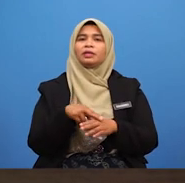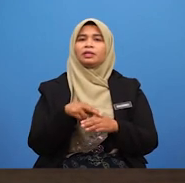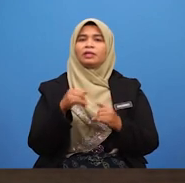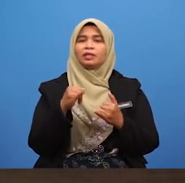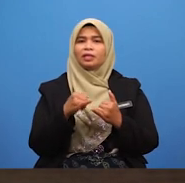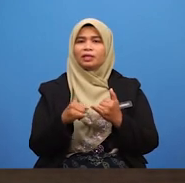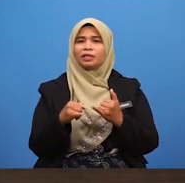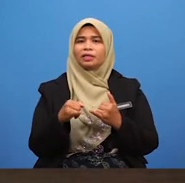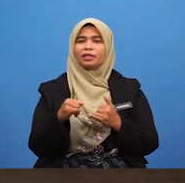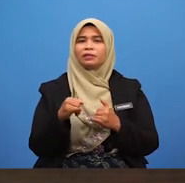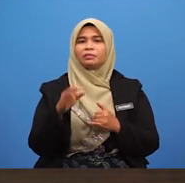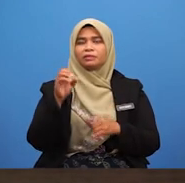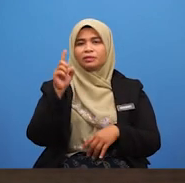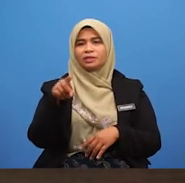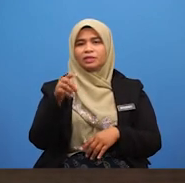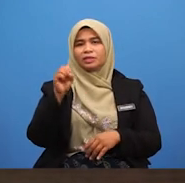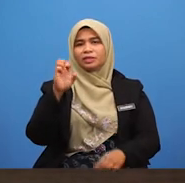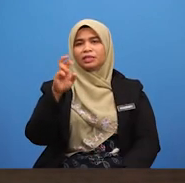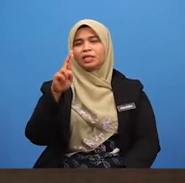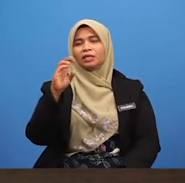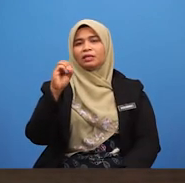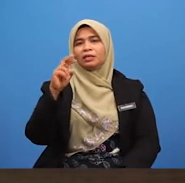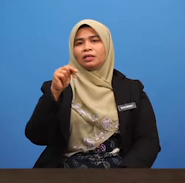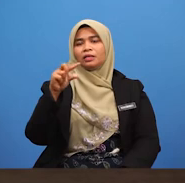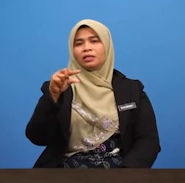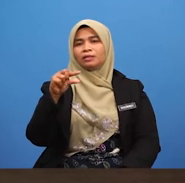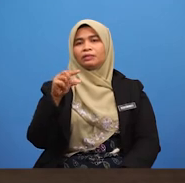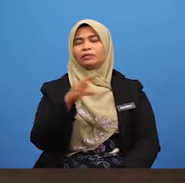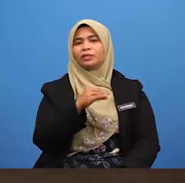menyemat peniti menggunakan jarum yang tajam